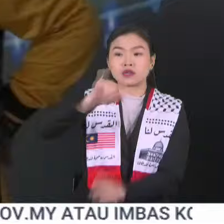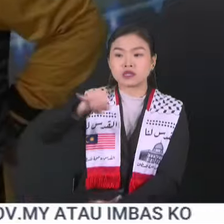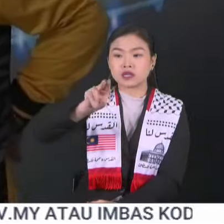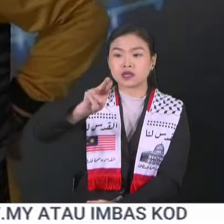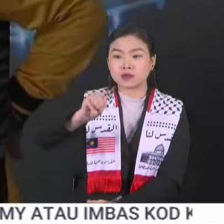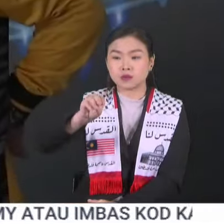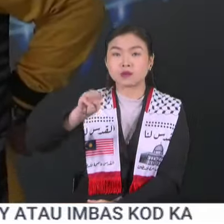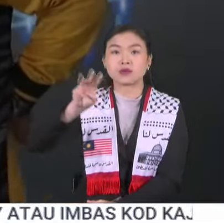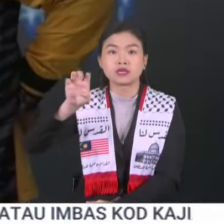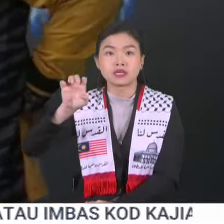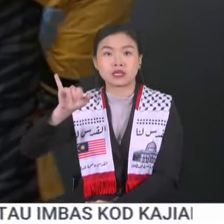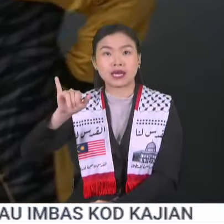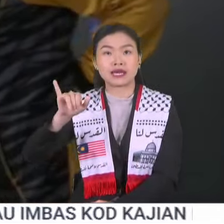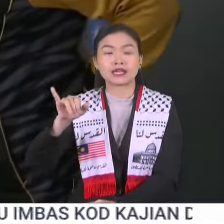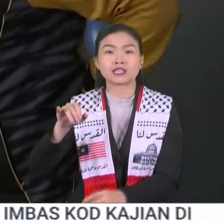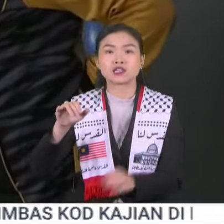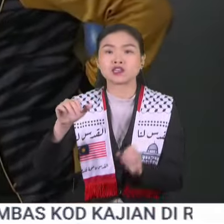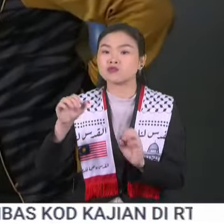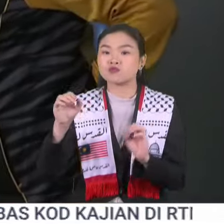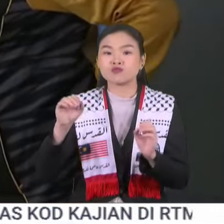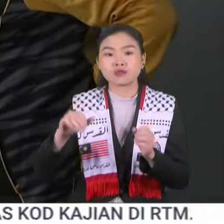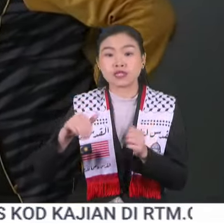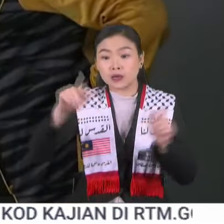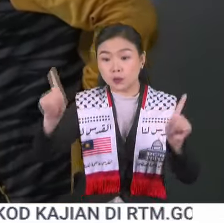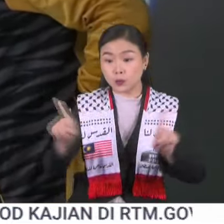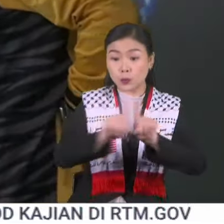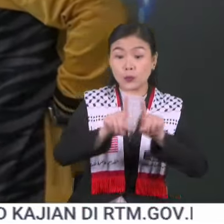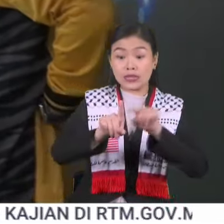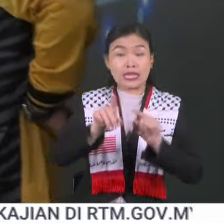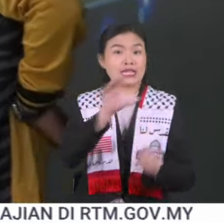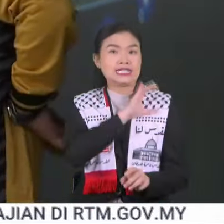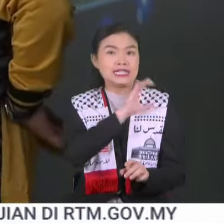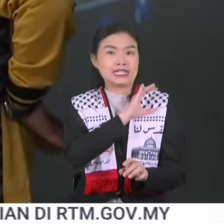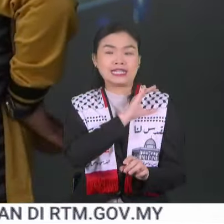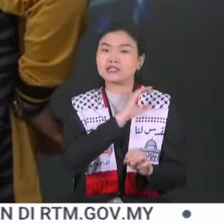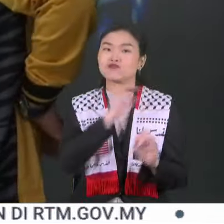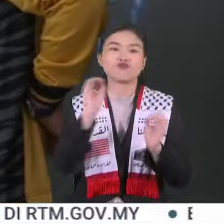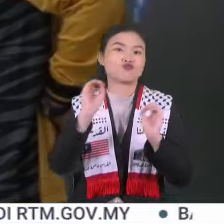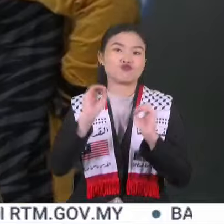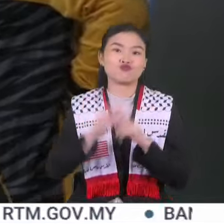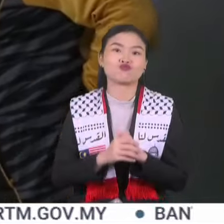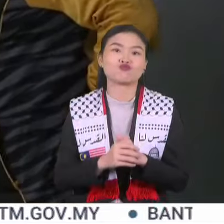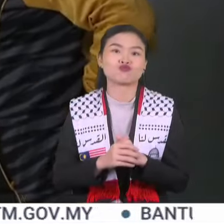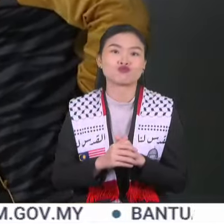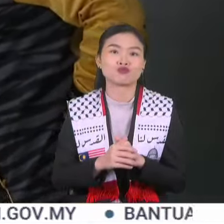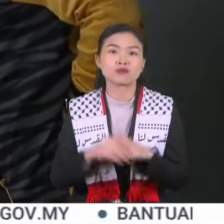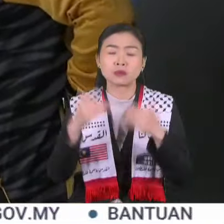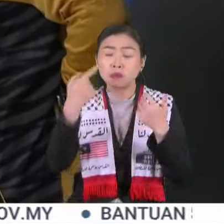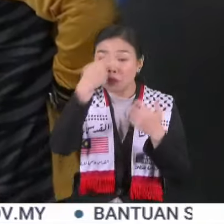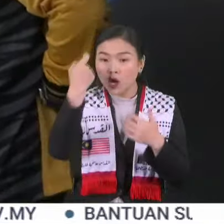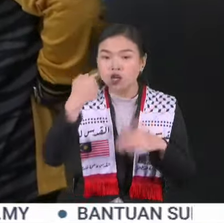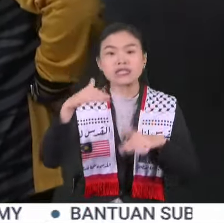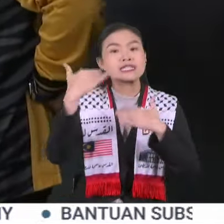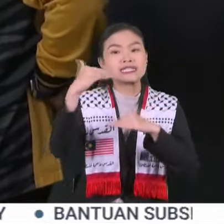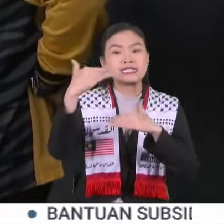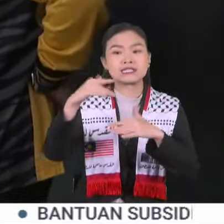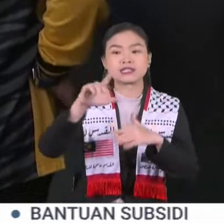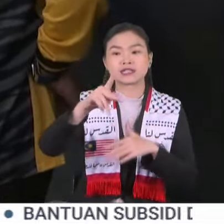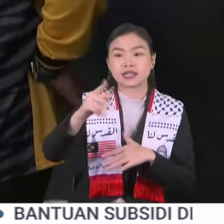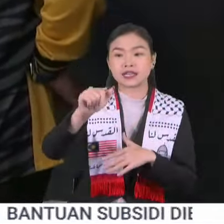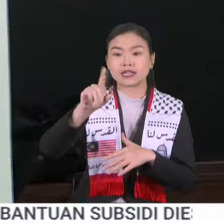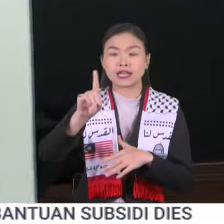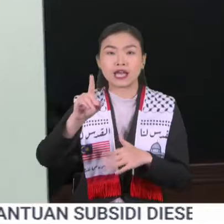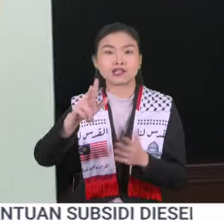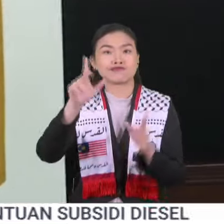akan ditemani jurulatihnya, Nova Armada, pada Sukan Olimpik 2024 susulan kuota kad akreditasi yang terhad dikeluarkan